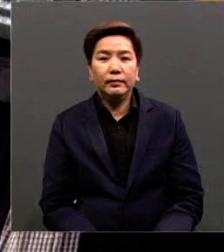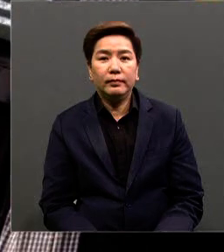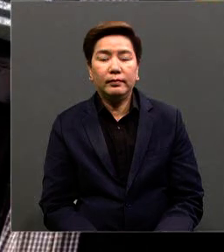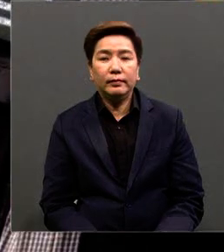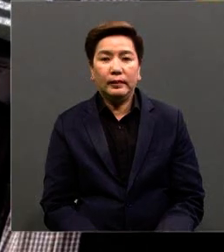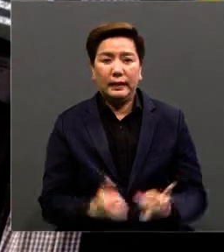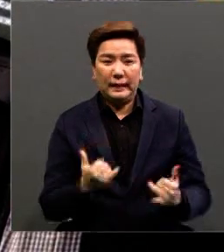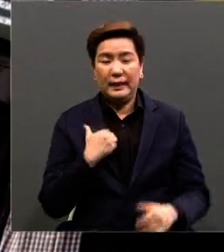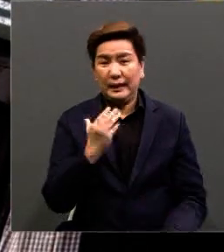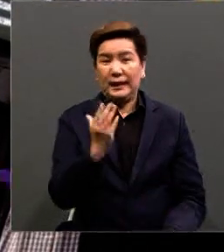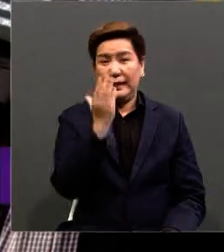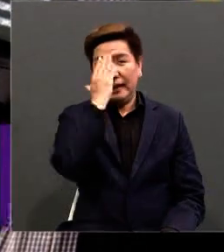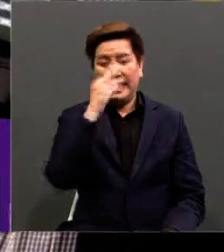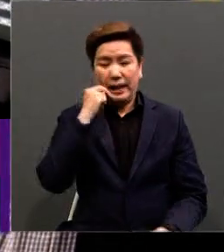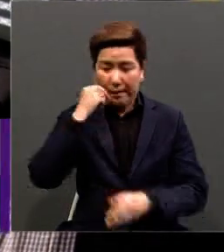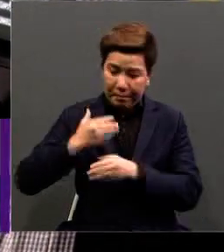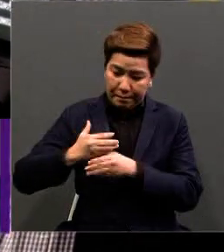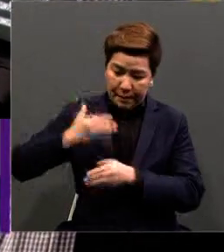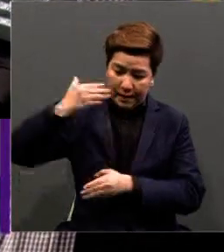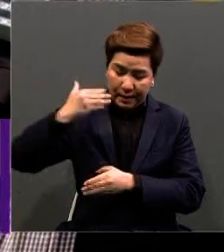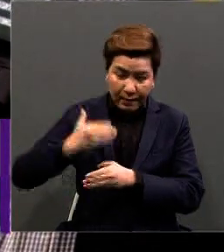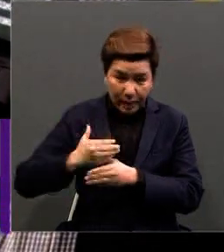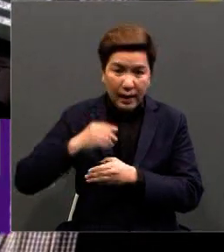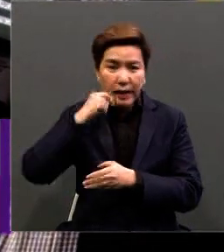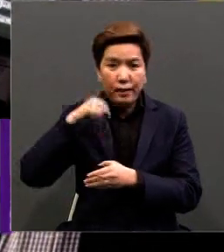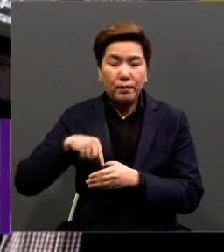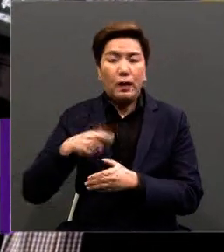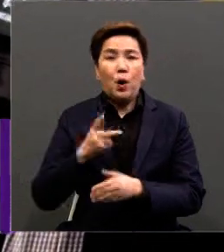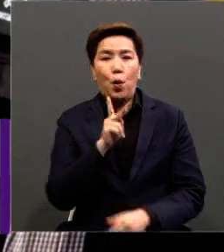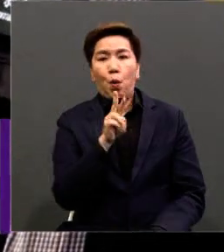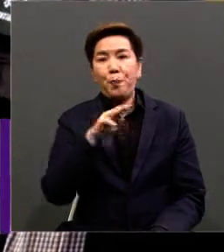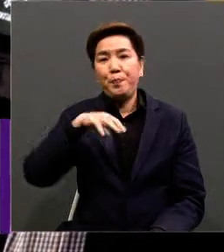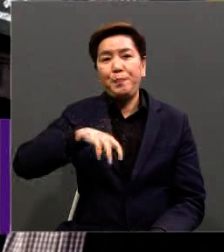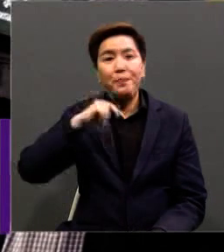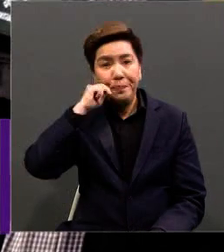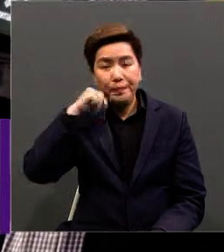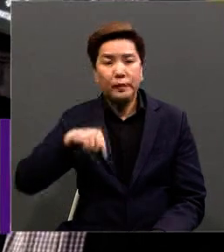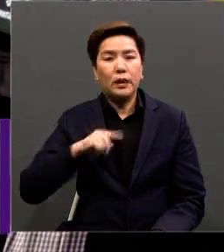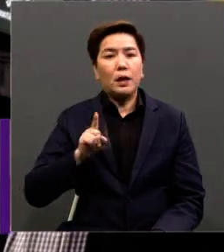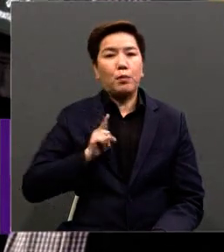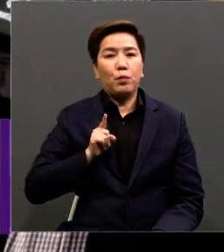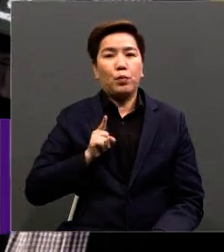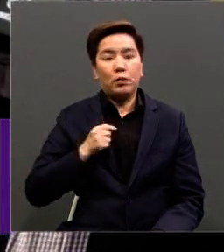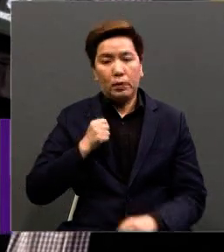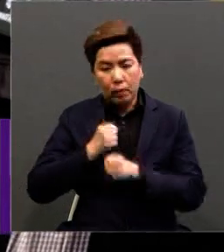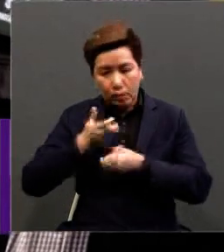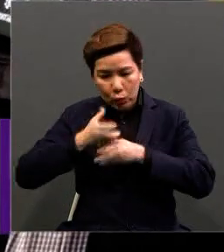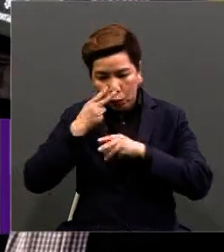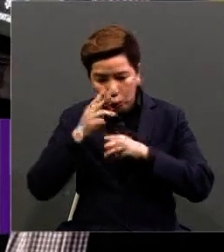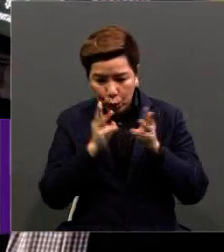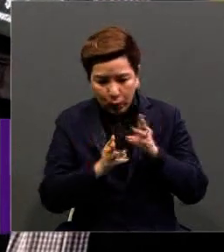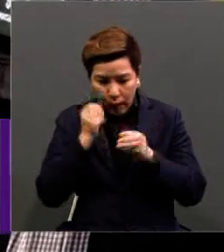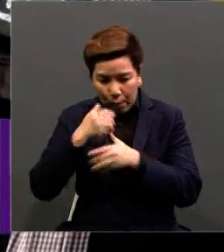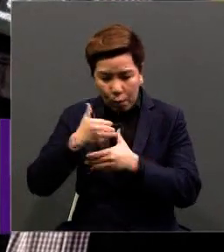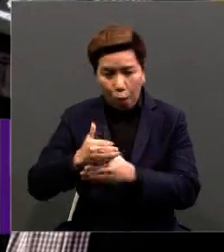แต่ระยะสั้นเนี่ยเรื่องของการปล่อยน้ำเรื่องของการกักน้ำเนี่ยถ้ากรมชลประทานรับปากว่าจะไปทบทวนดูแลวิธีการ